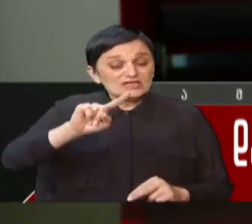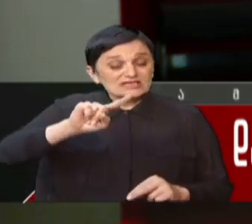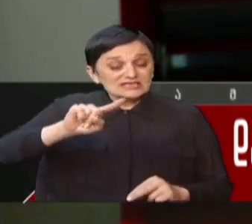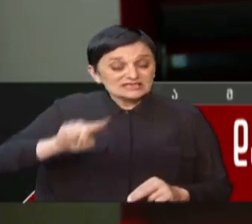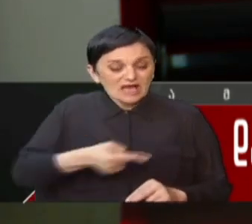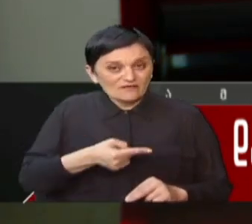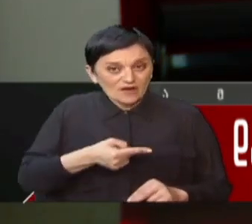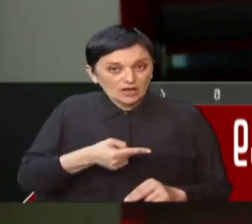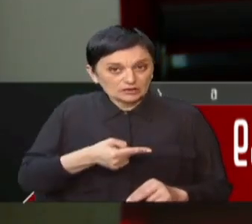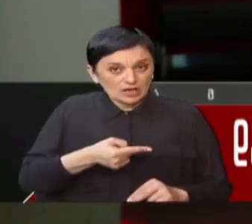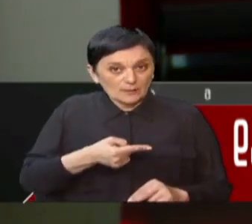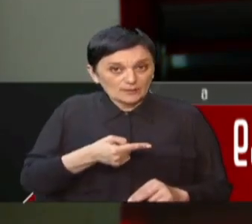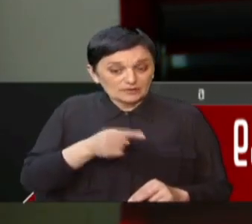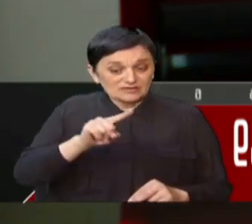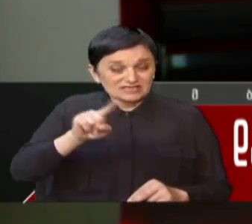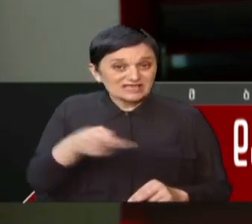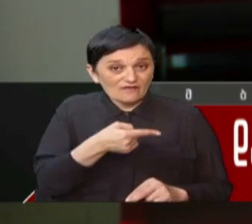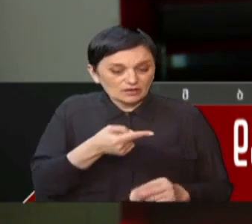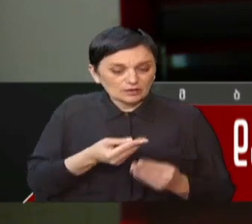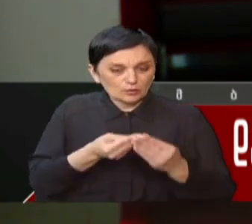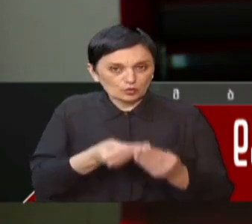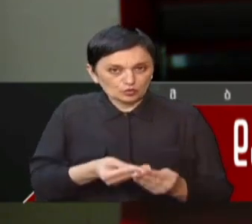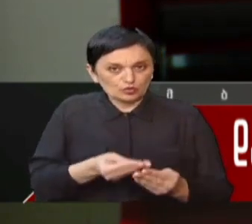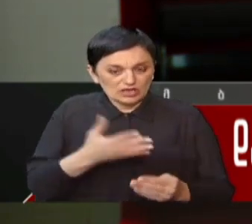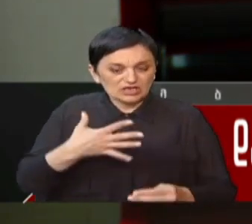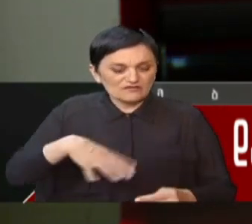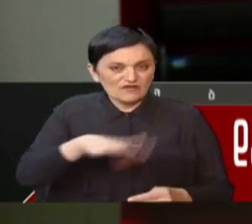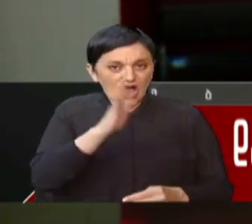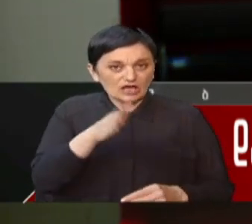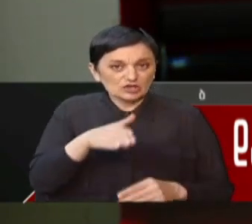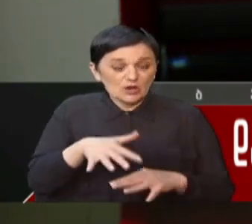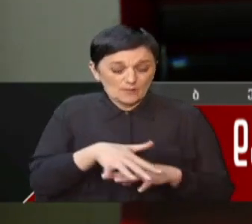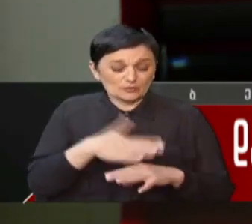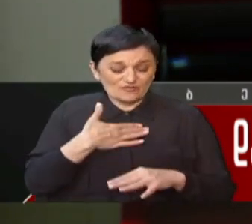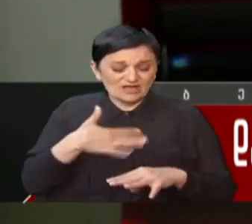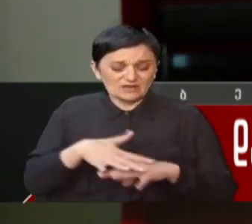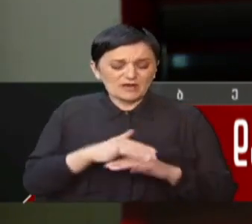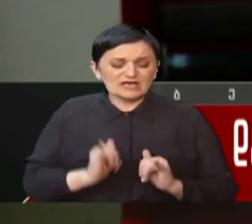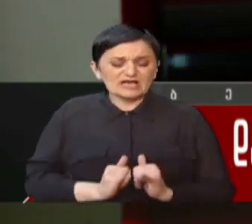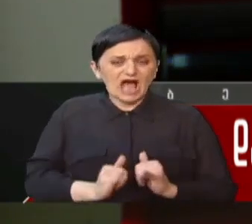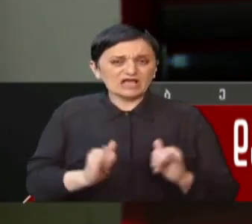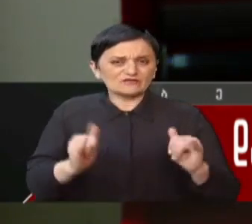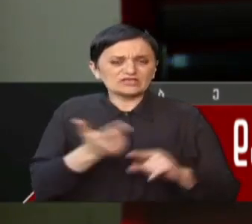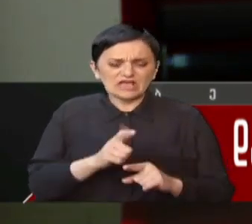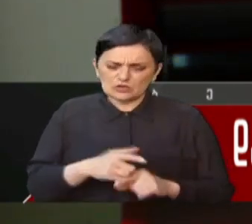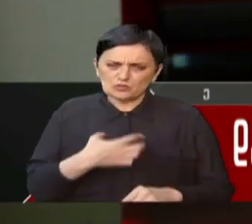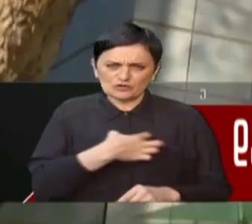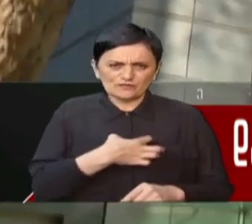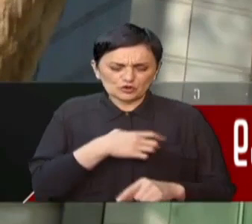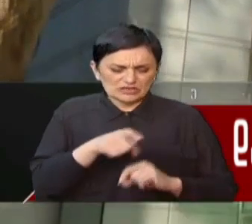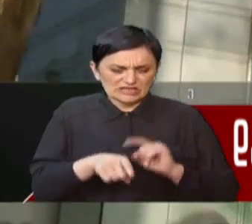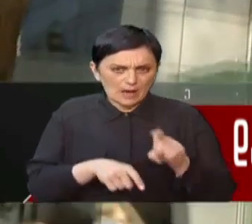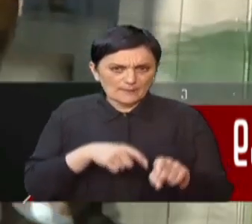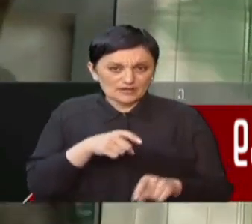სავალდებულო საზღვაო პროდუქტების შემოტანა ქვეყანაში იქნება ამ ბაზრის, ჩვენ ბაზრის განვითარებისთვის ძალიან მნიშვნელოვანი